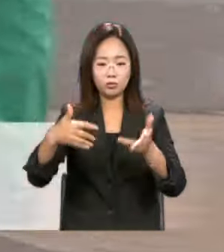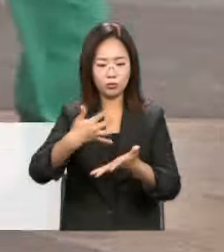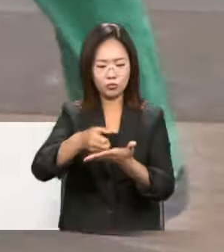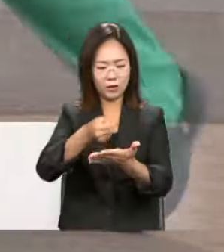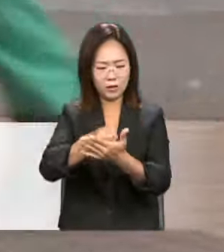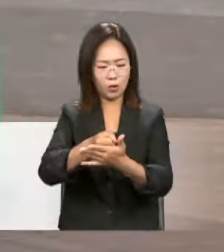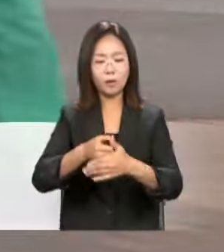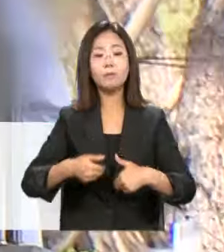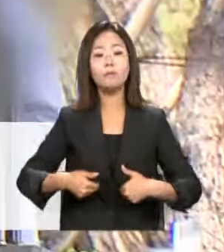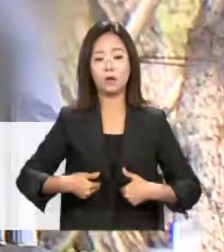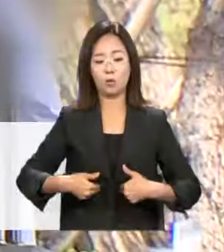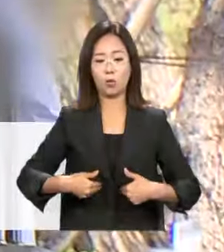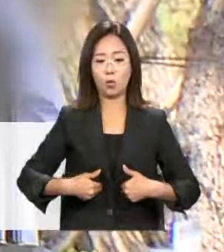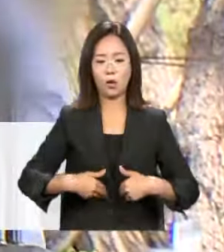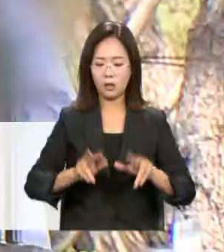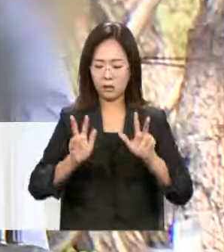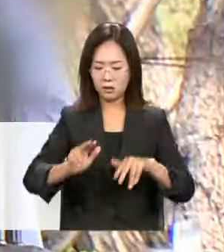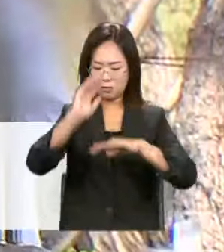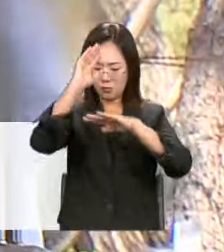정